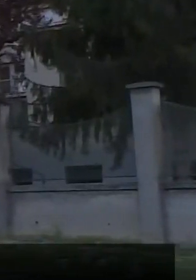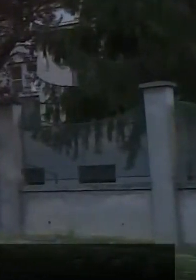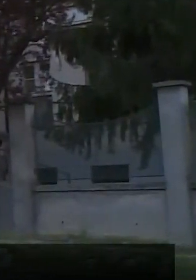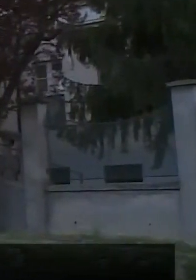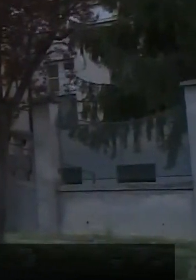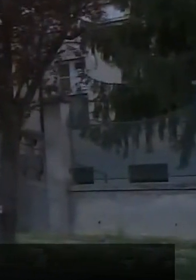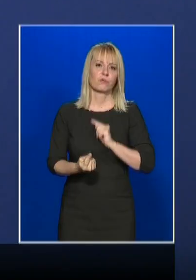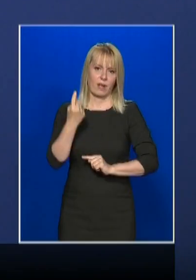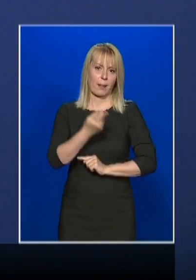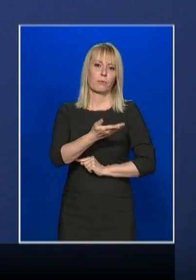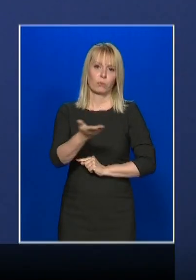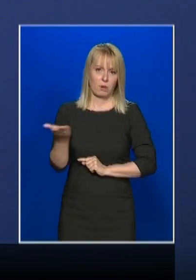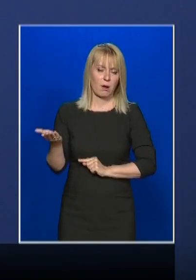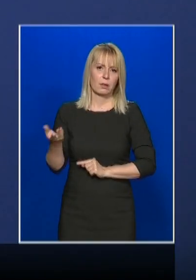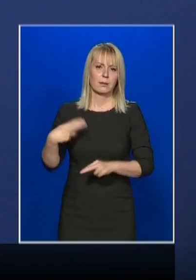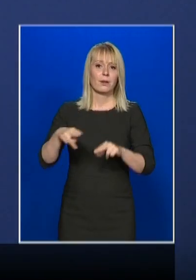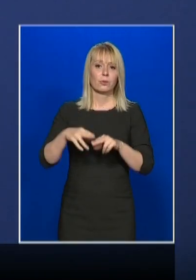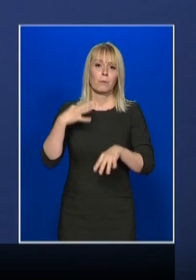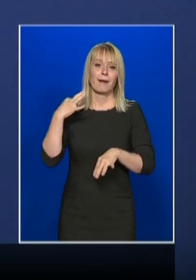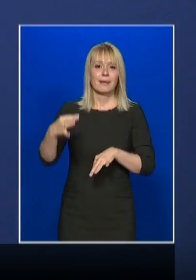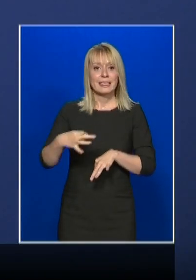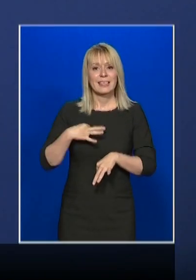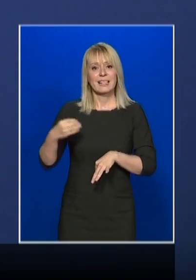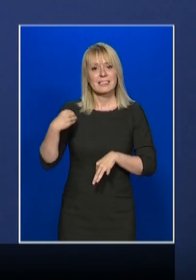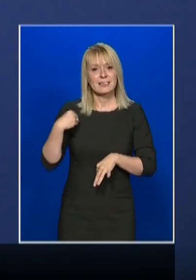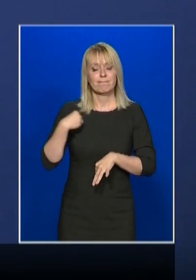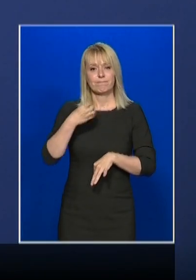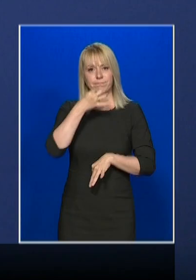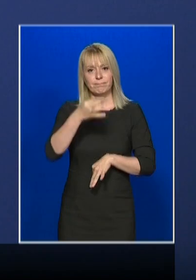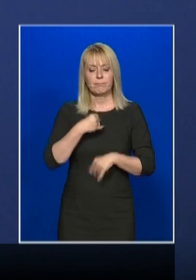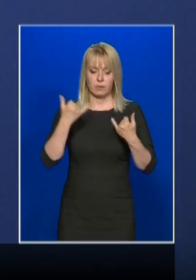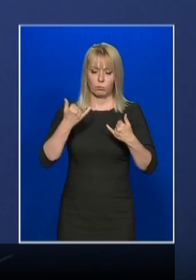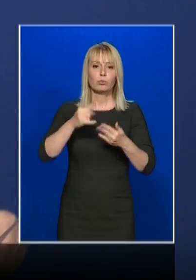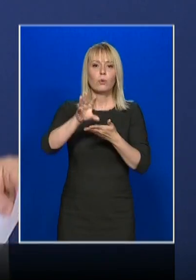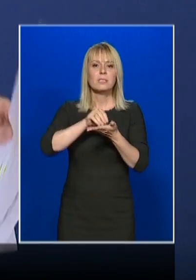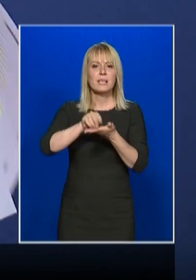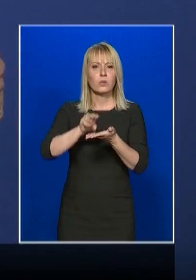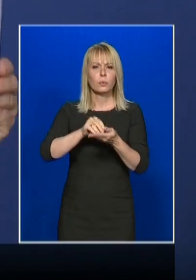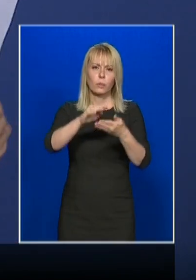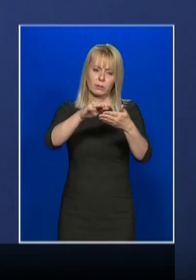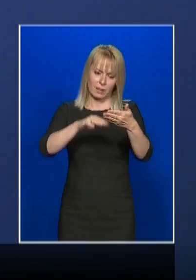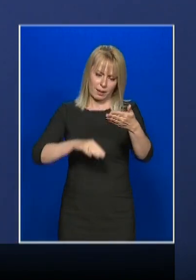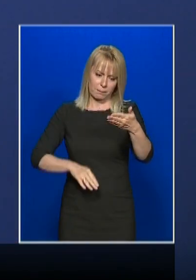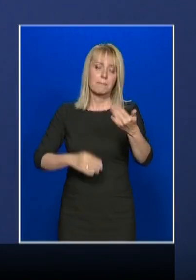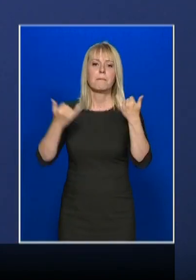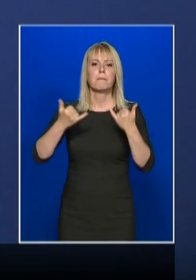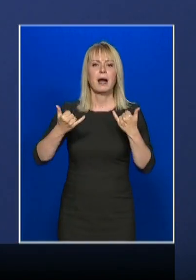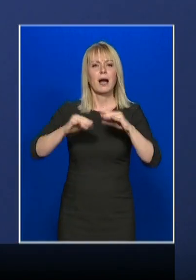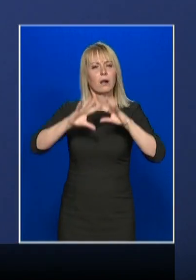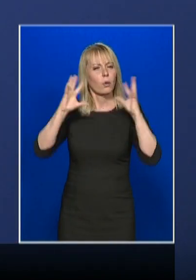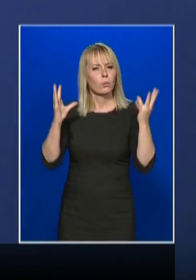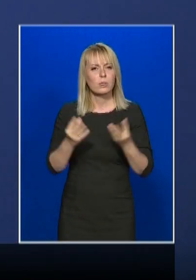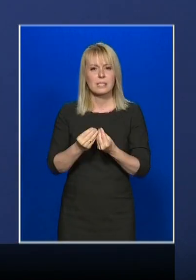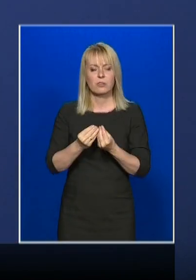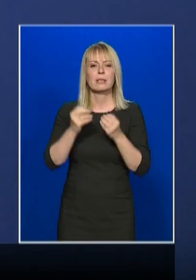mezőszilasi otthonról. Többen kérdezik, és ezért összegyűjtöttem, hogy mára mindösszesen